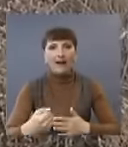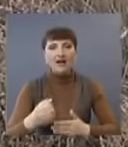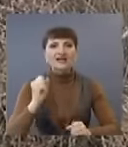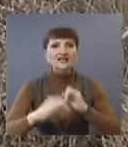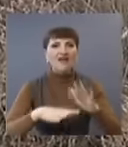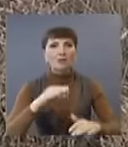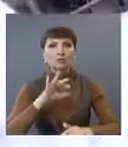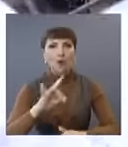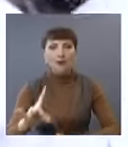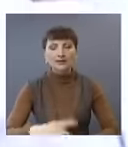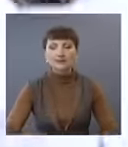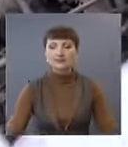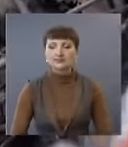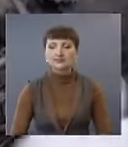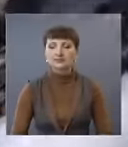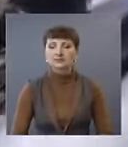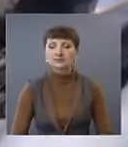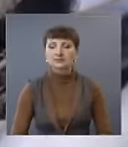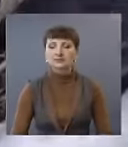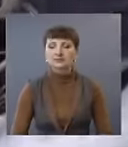заваленная мусором.